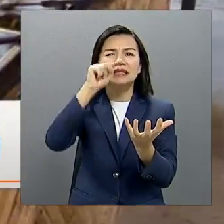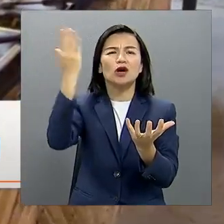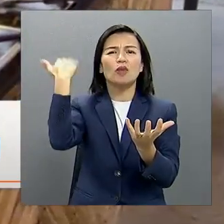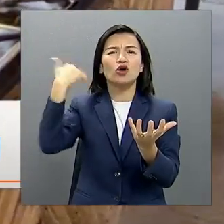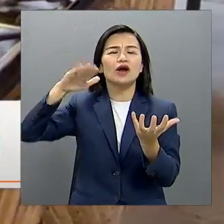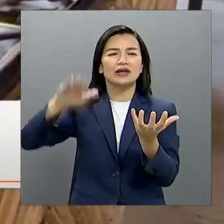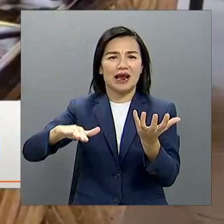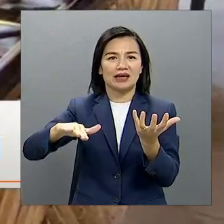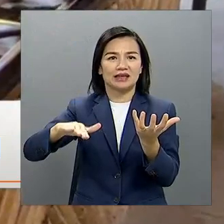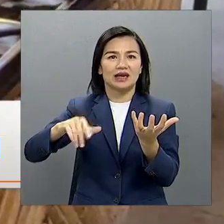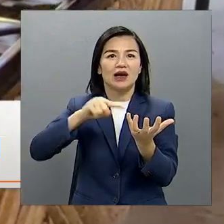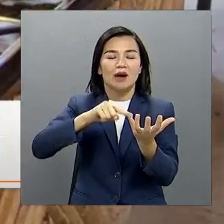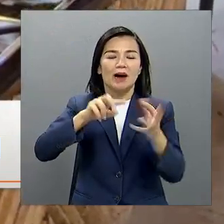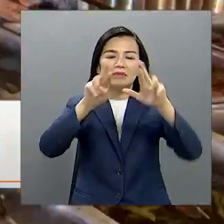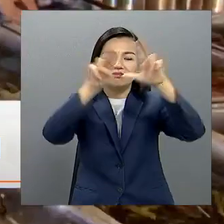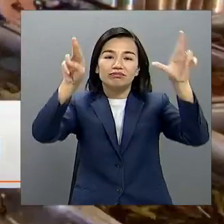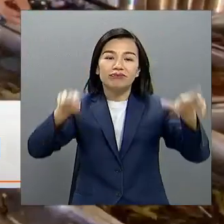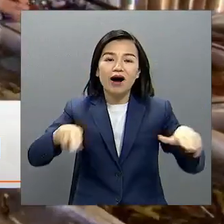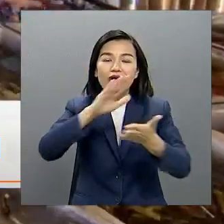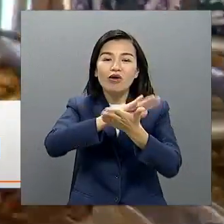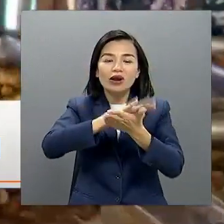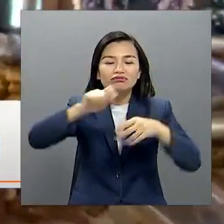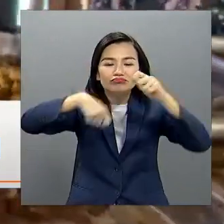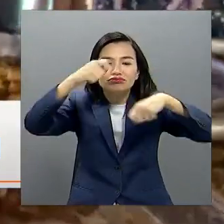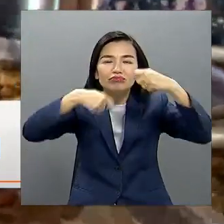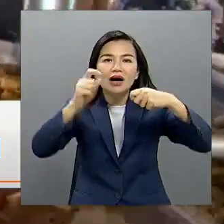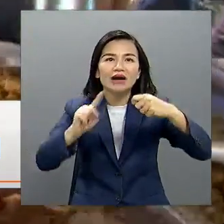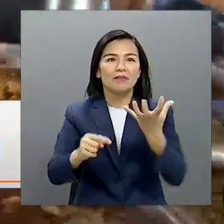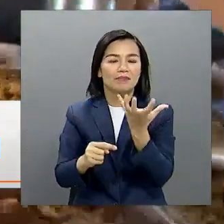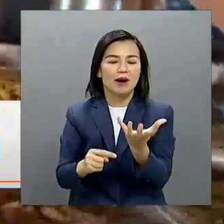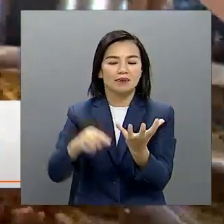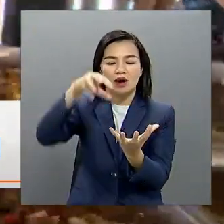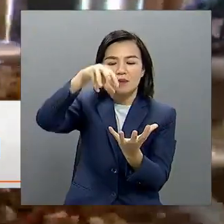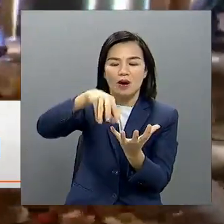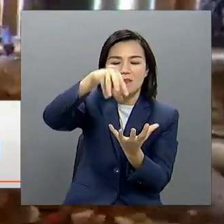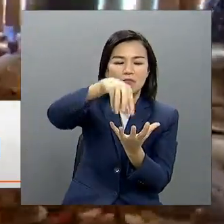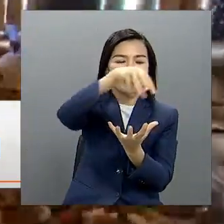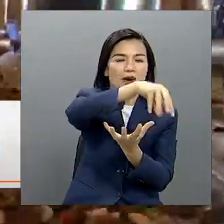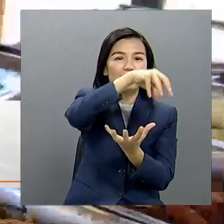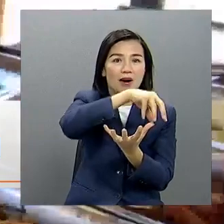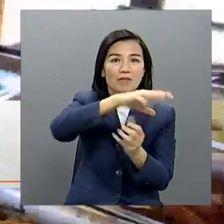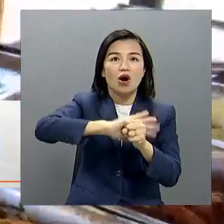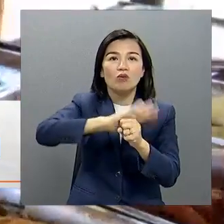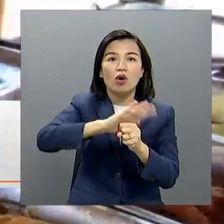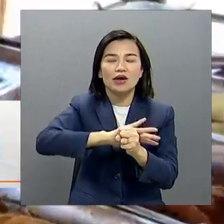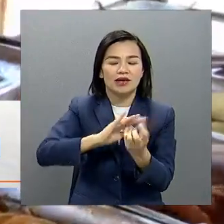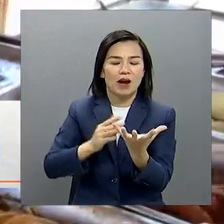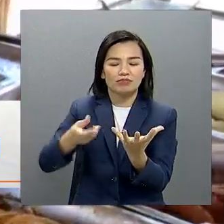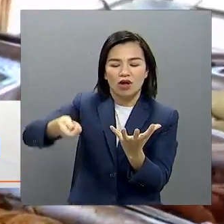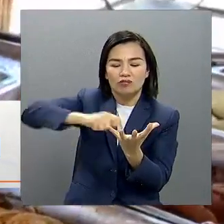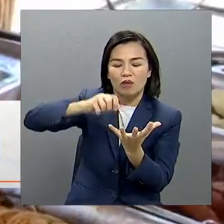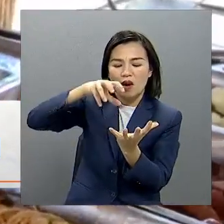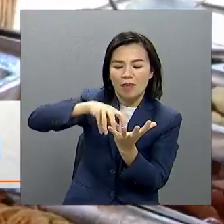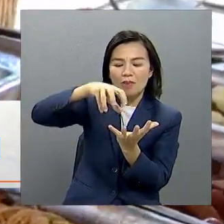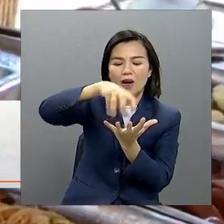ข้าวในโรงอาหารถาดหลุมจะสามารถแบ่งอาหารที่ตักได้เป็นสัดส่วนมันไม่รวมกันนะคือปกติเวลาเราไปกินข้าว